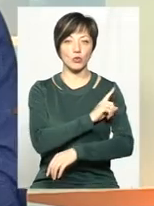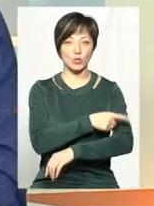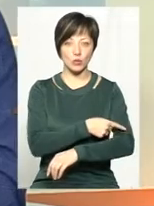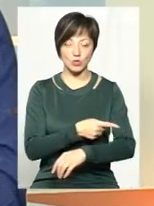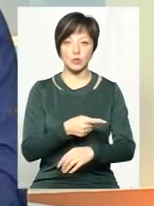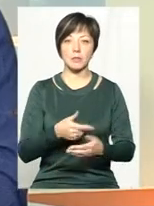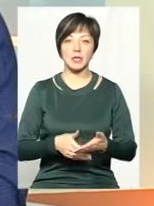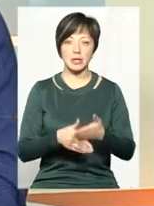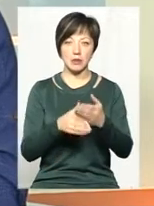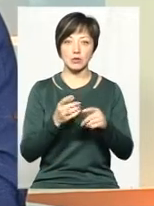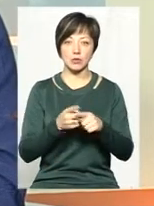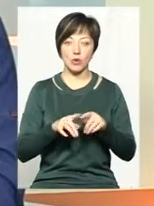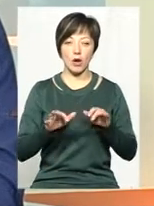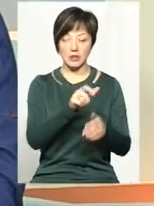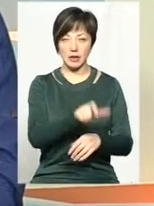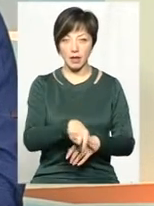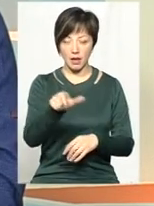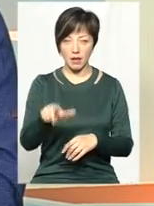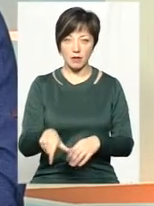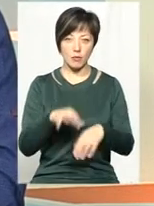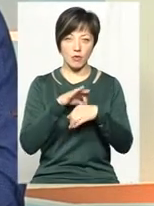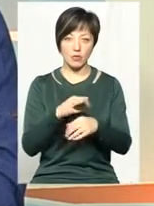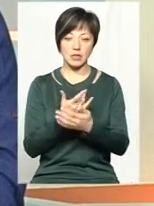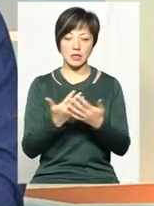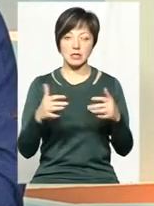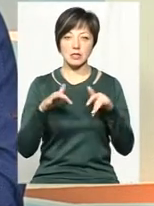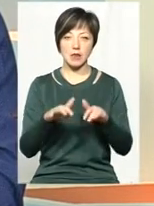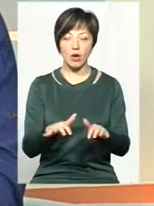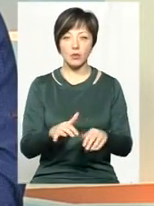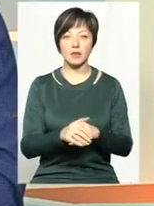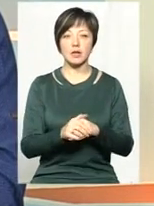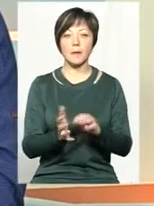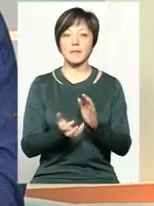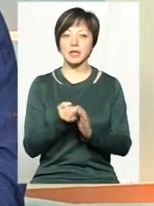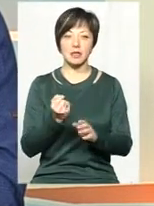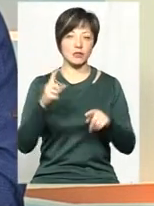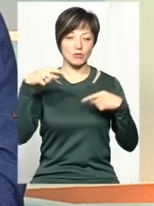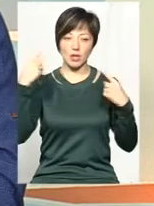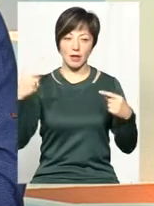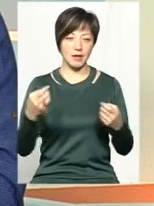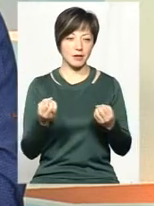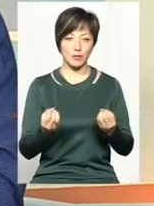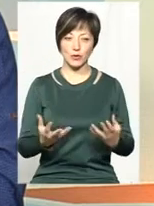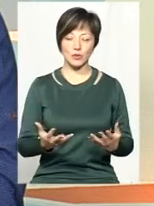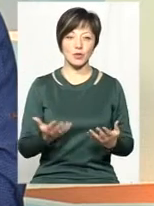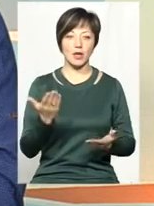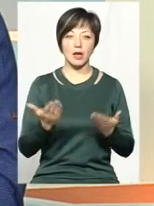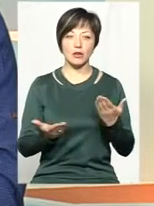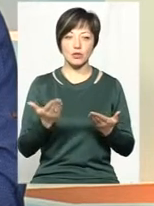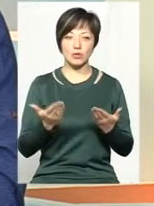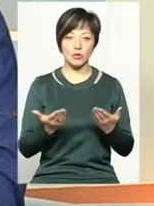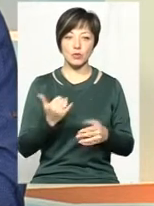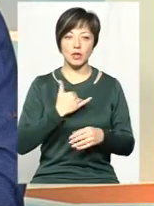скажімо так, підтримує цю акцію, там проводяться всяких заходів, там підтримка шалена просто. І якщо